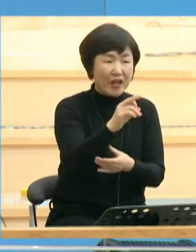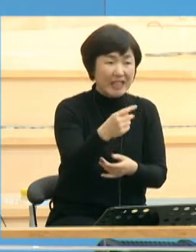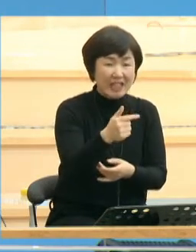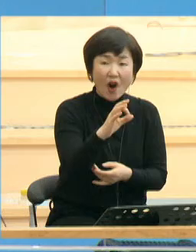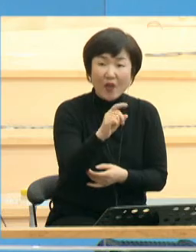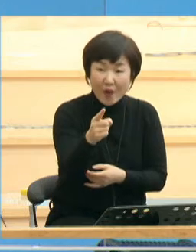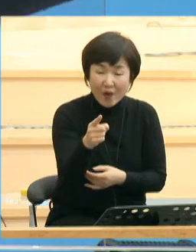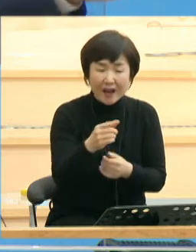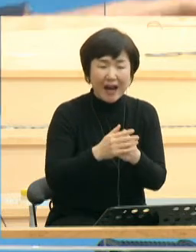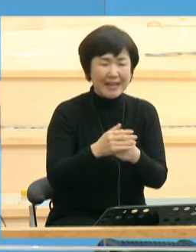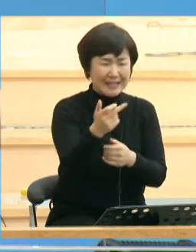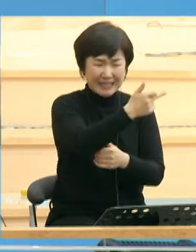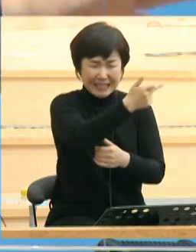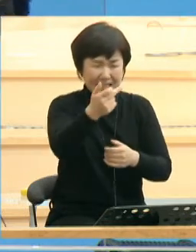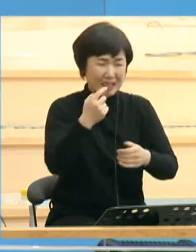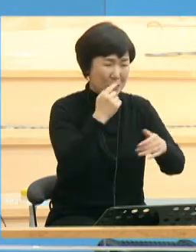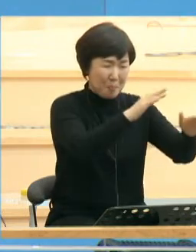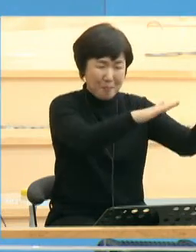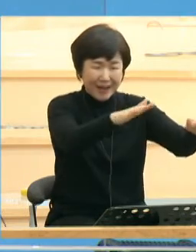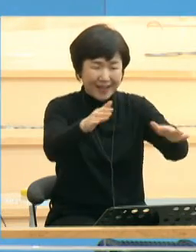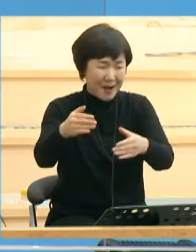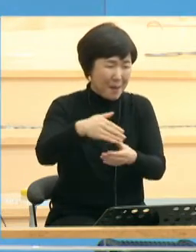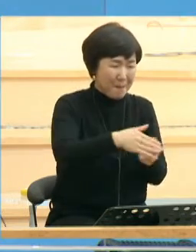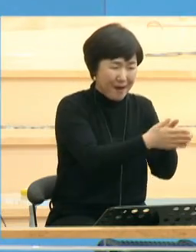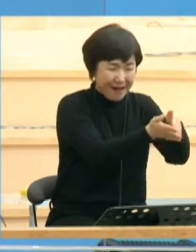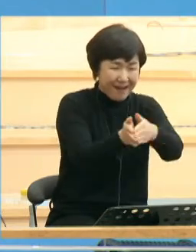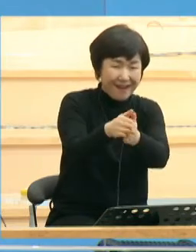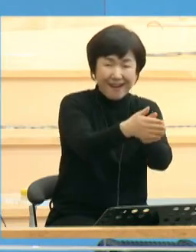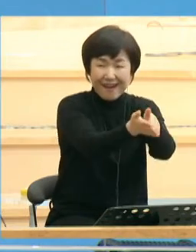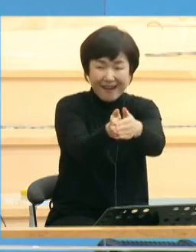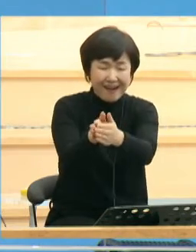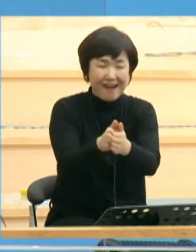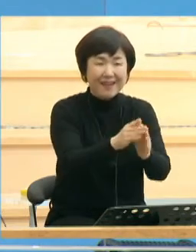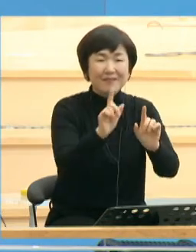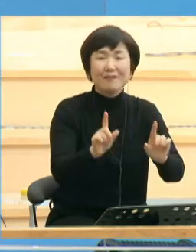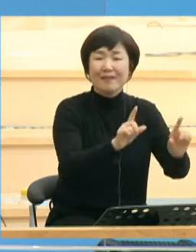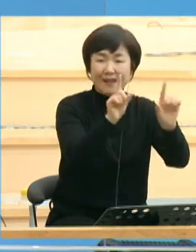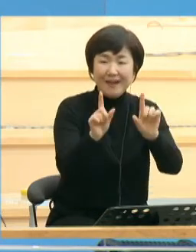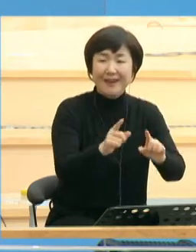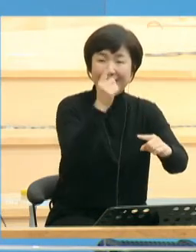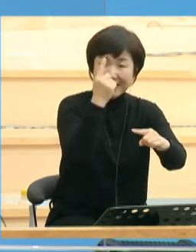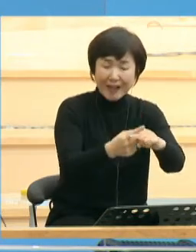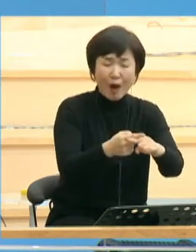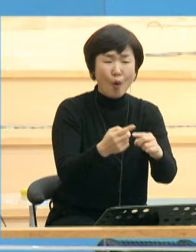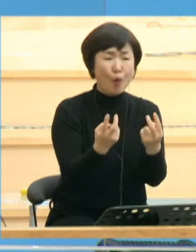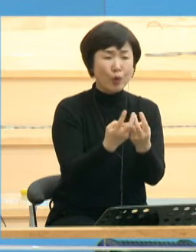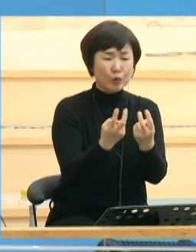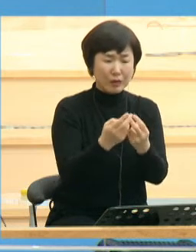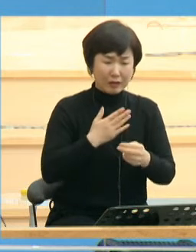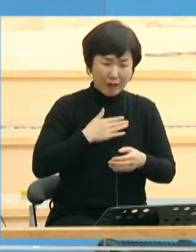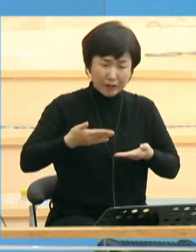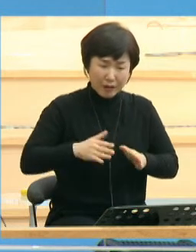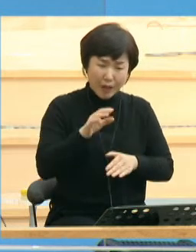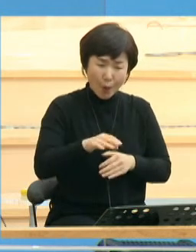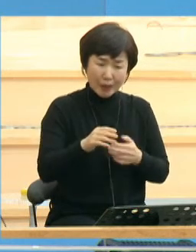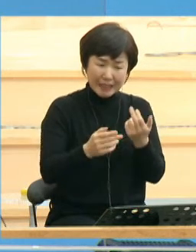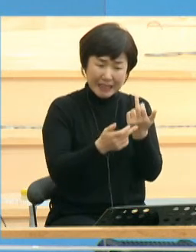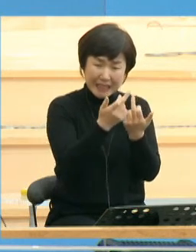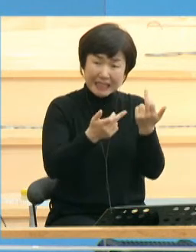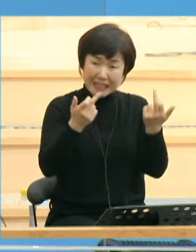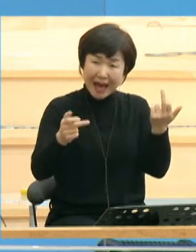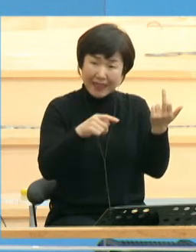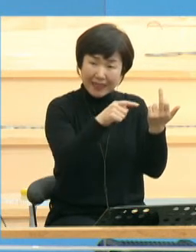오대양 을 그렇게 누비면서 헤엄치고 막 그렇게 있다가 어떻게 자기가 태어나는 고향 산천을